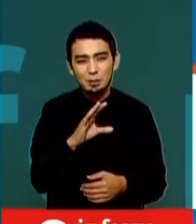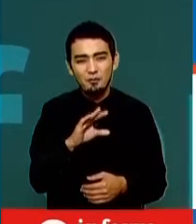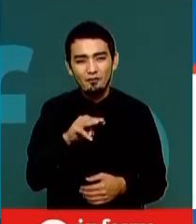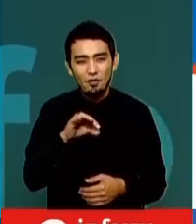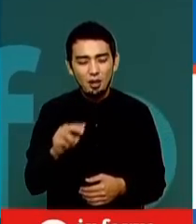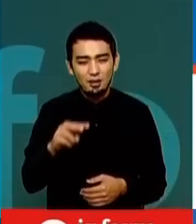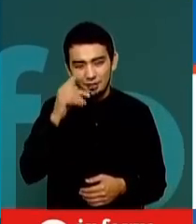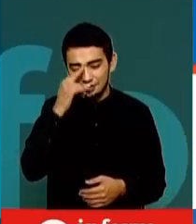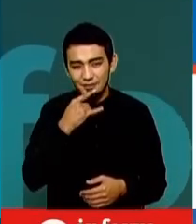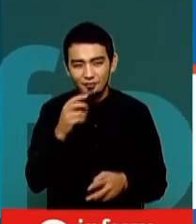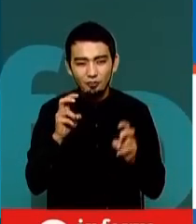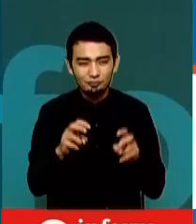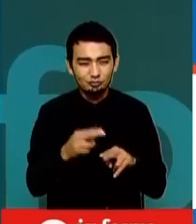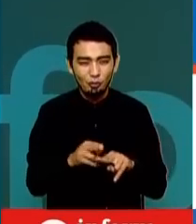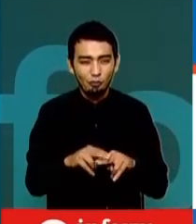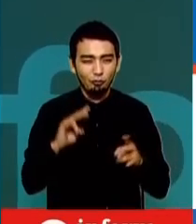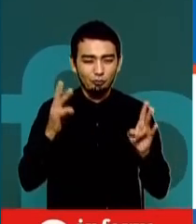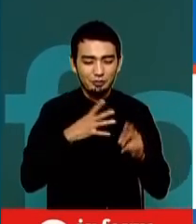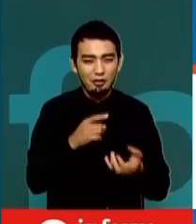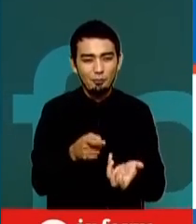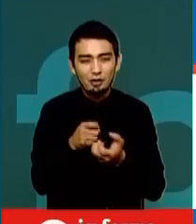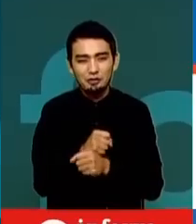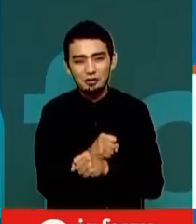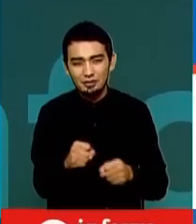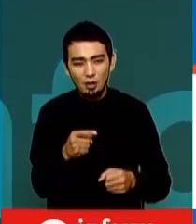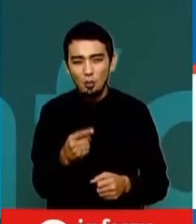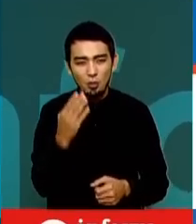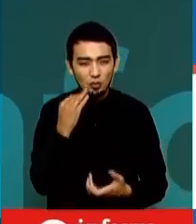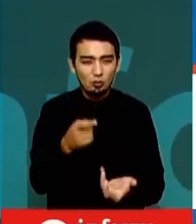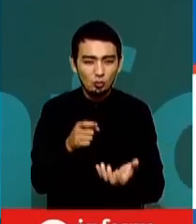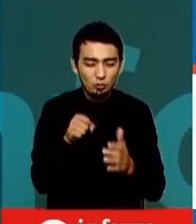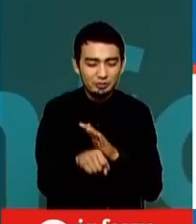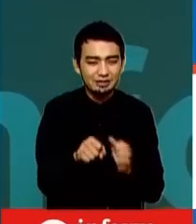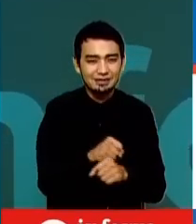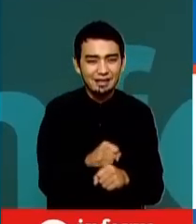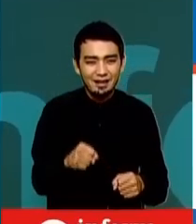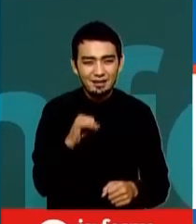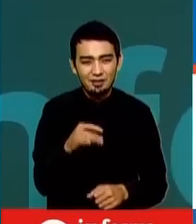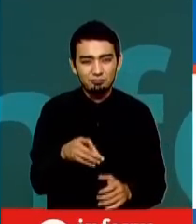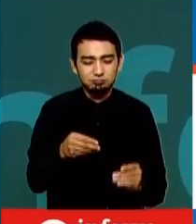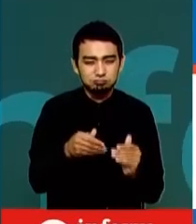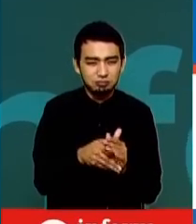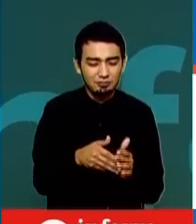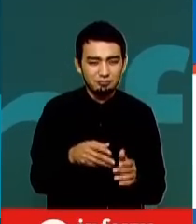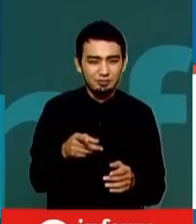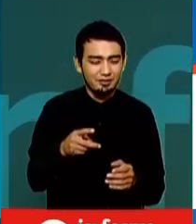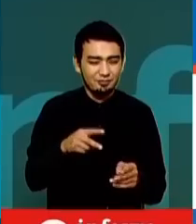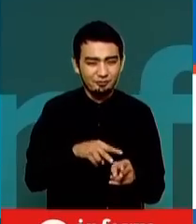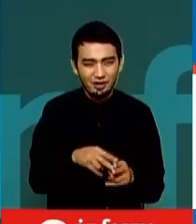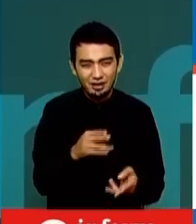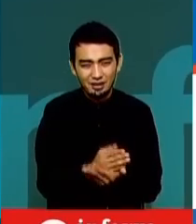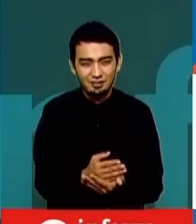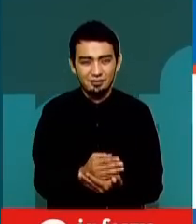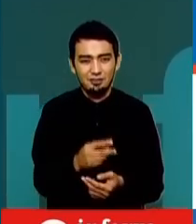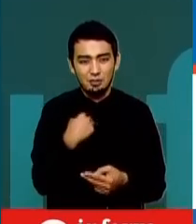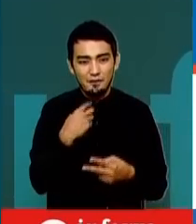Поэтому стрелять в него очень непросто, но видя, какой ущерб она наносит, мы все равно должны